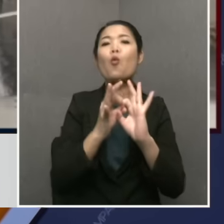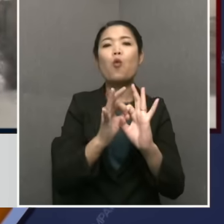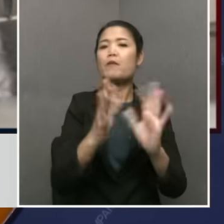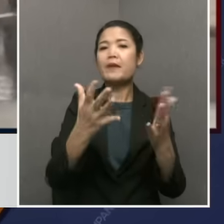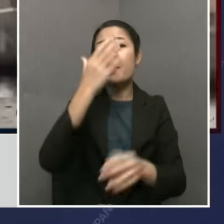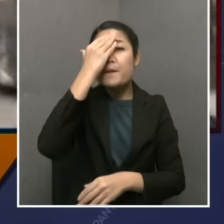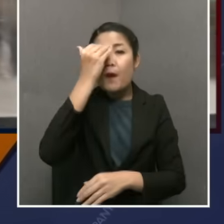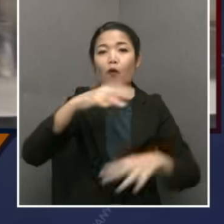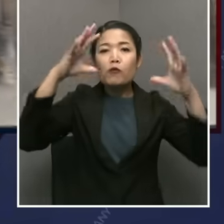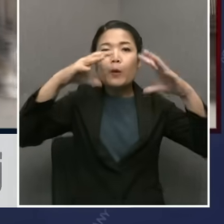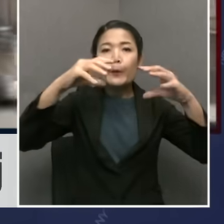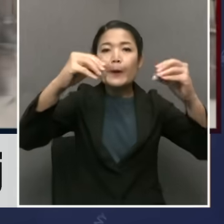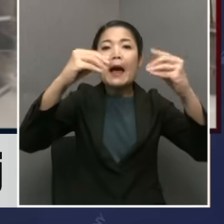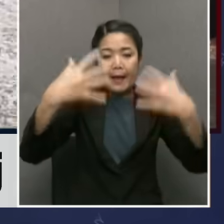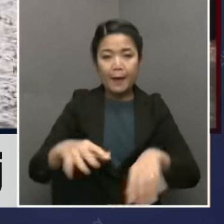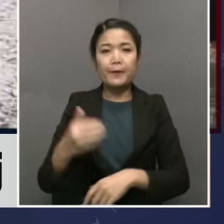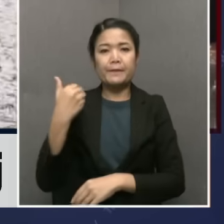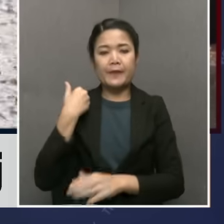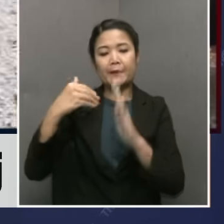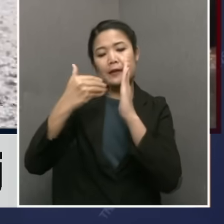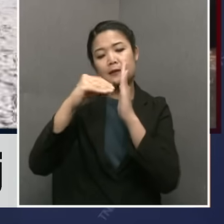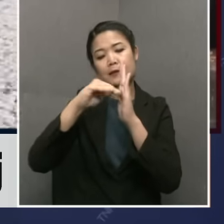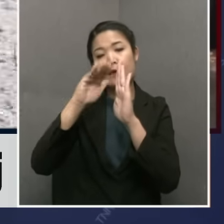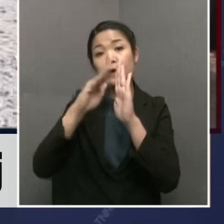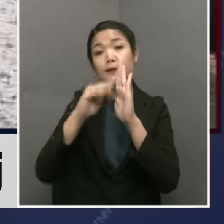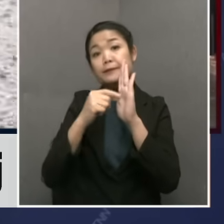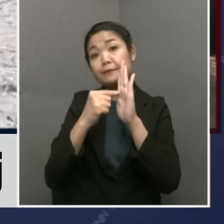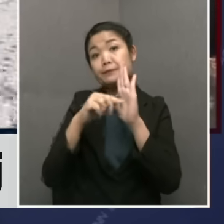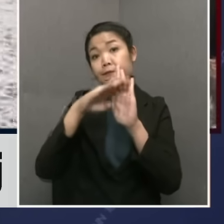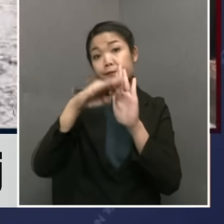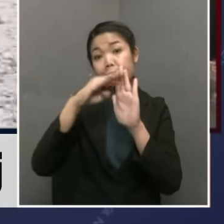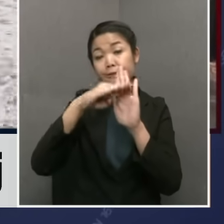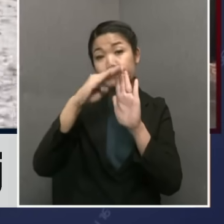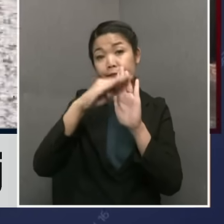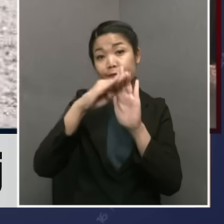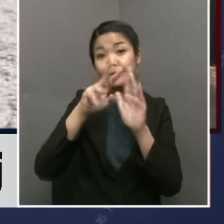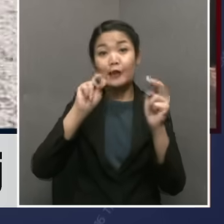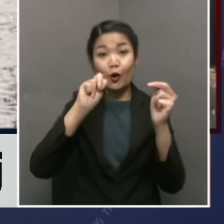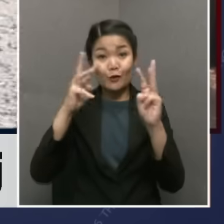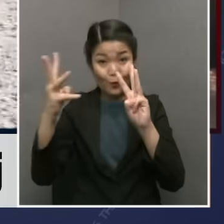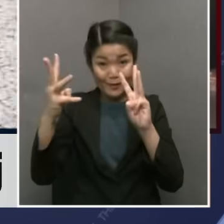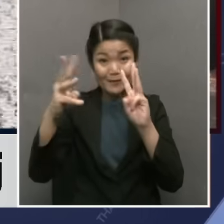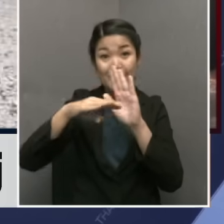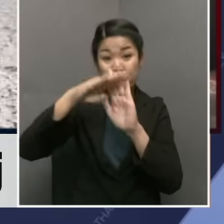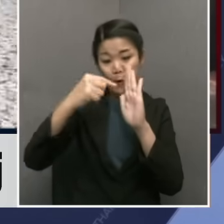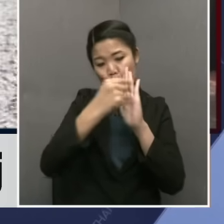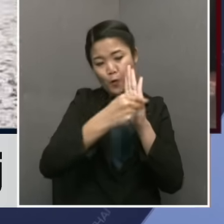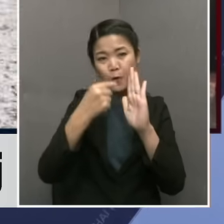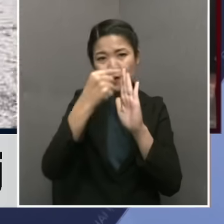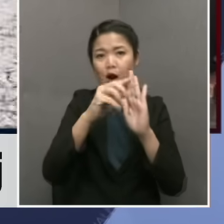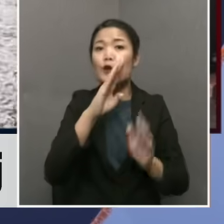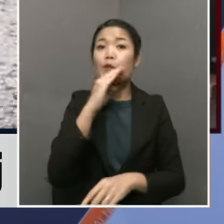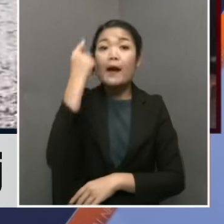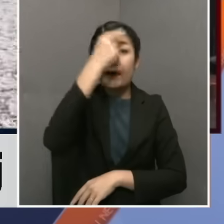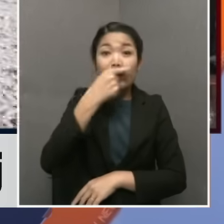เพราะว่าฝนตกน้อยแล้วนะครับก็จะมีภาคเหนือตอนล่างภาคเหนือตอนล่างเอ่อลงมาถึงนครสวรรค์นะครับบริเวณนั้นถ้าหากว่าพ่อแม่พี่น้องที่